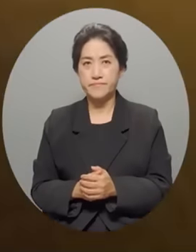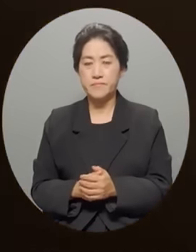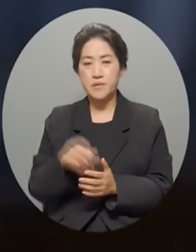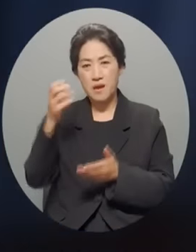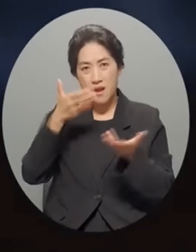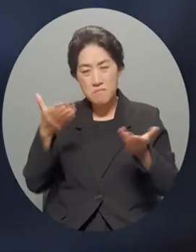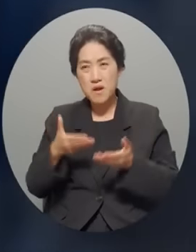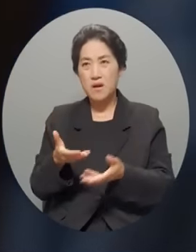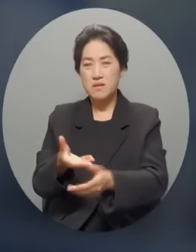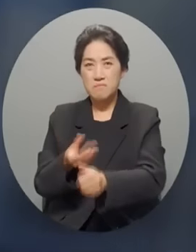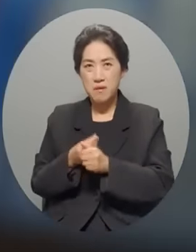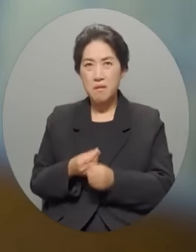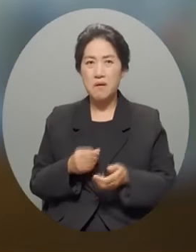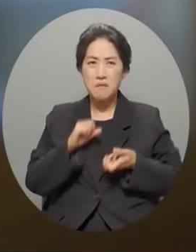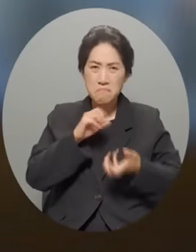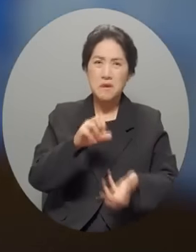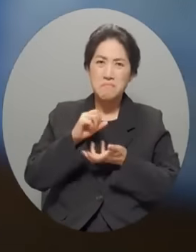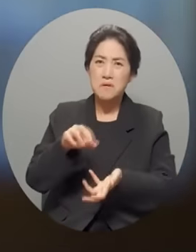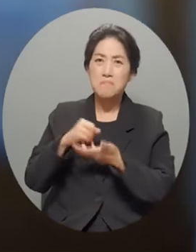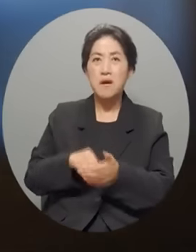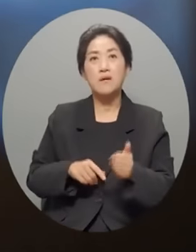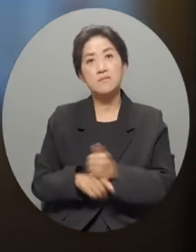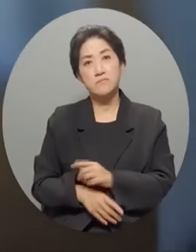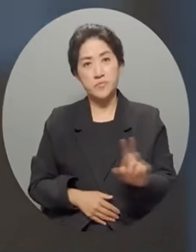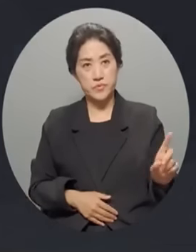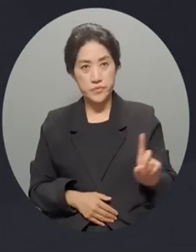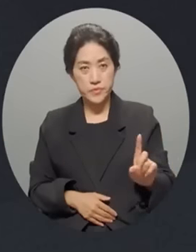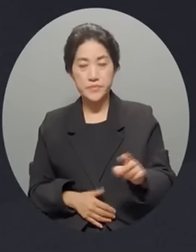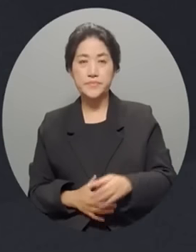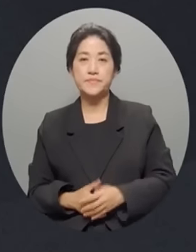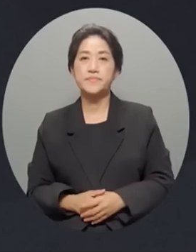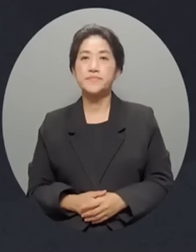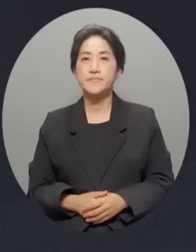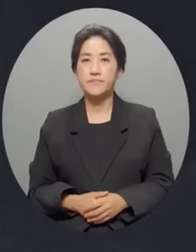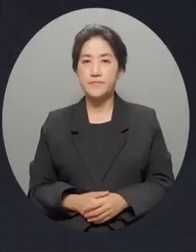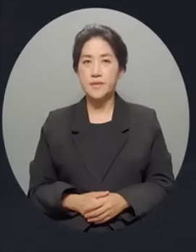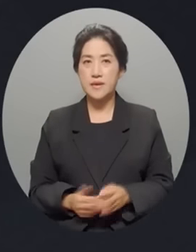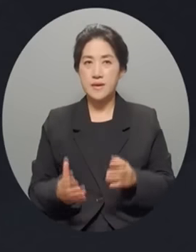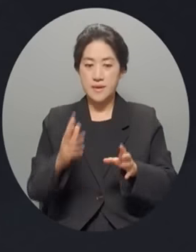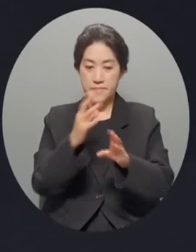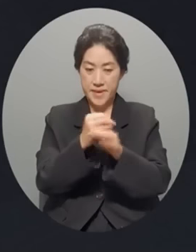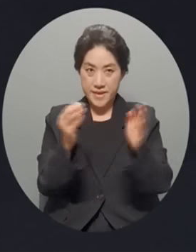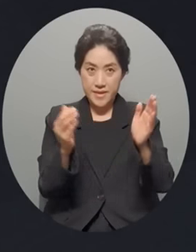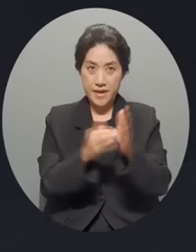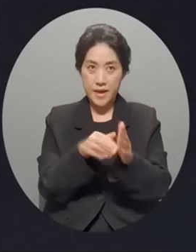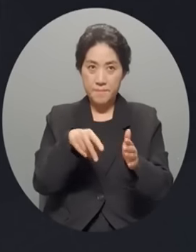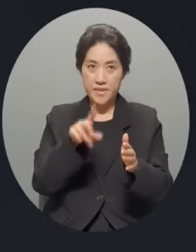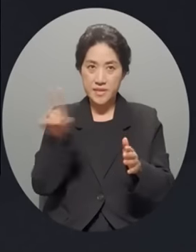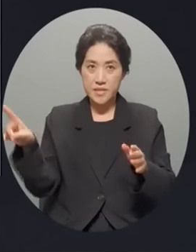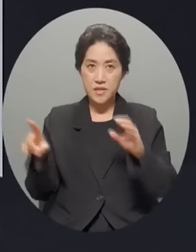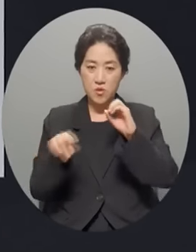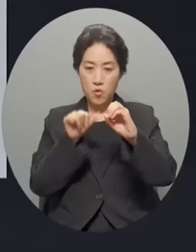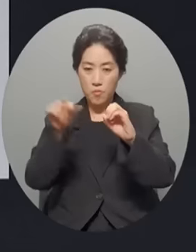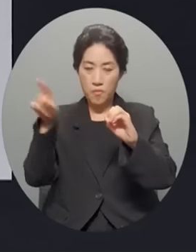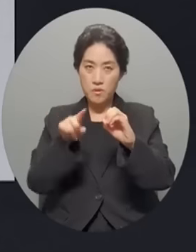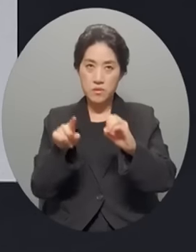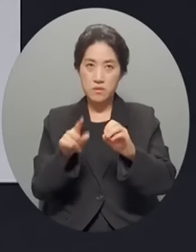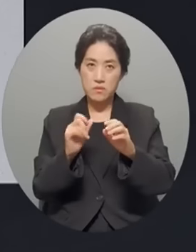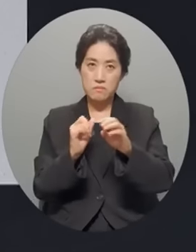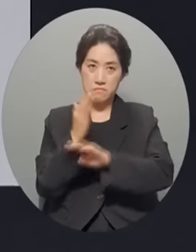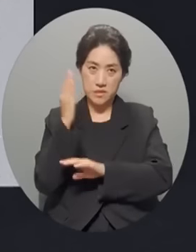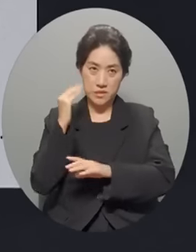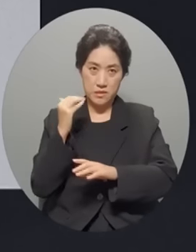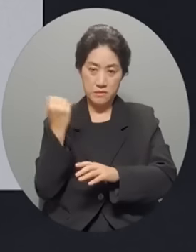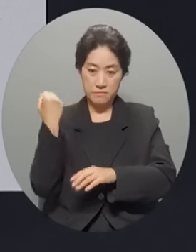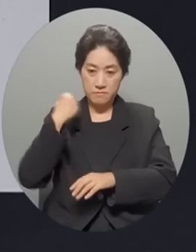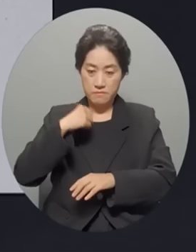알바까지 써가며 무리하게 배송했던 이유는 뭘까? 마감 시각인 PDD를 0.5% 이상 못 지키면